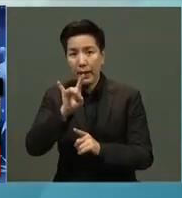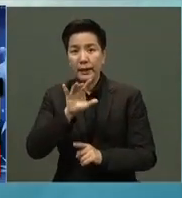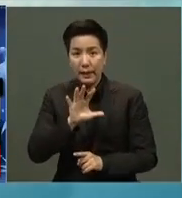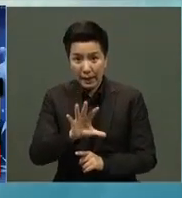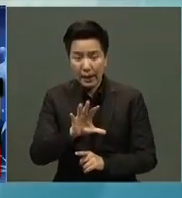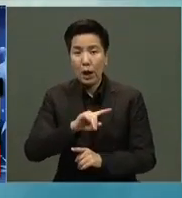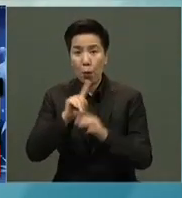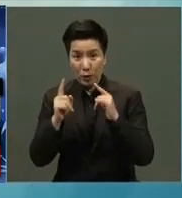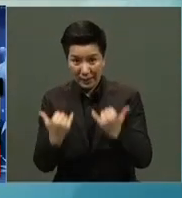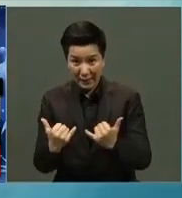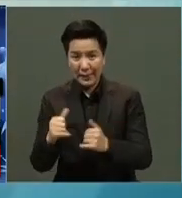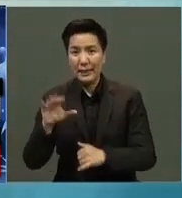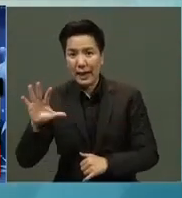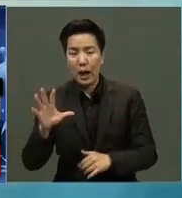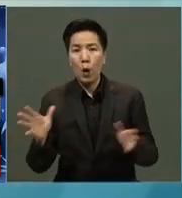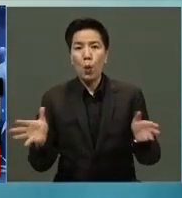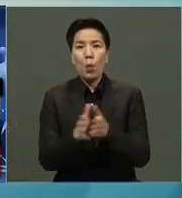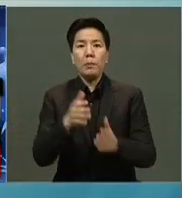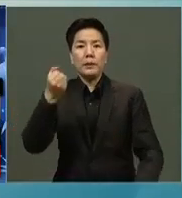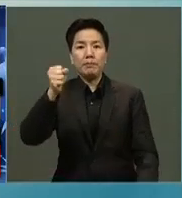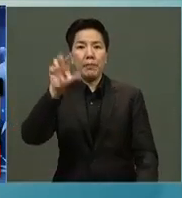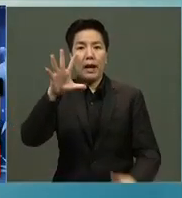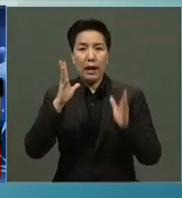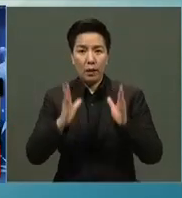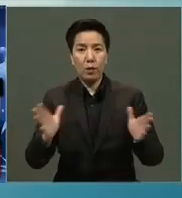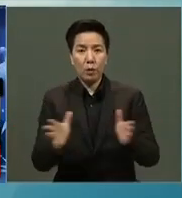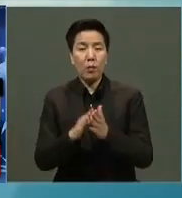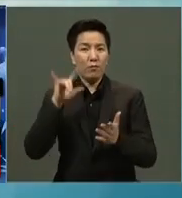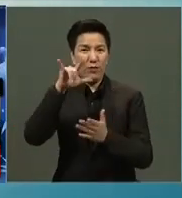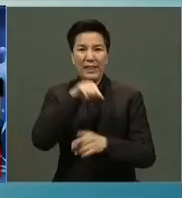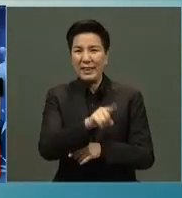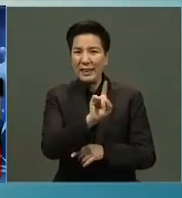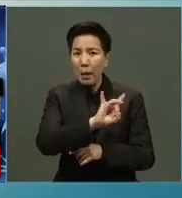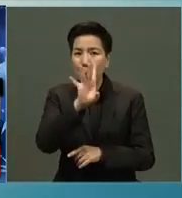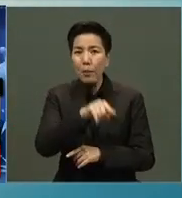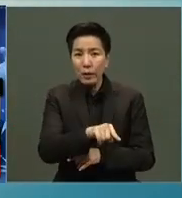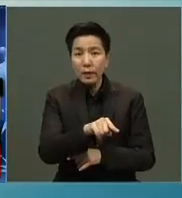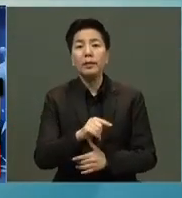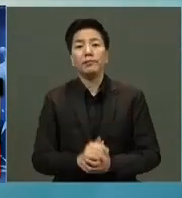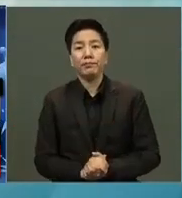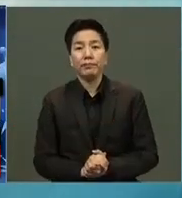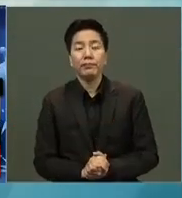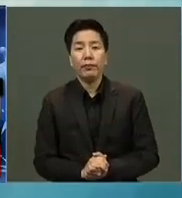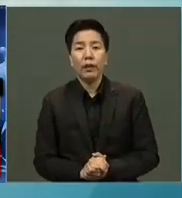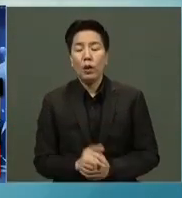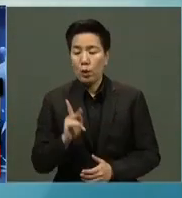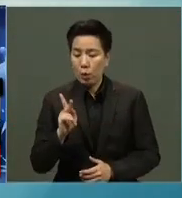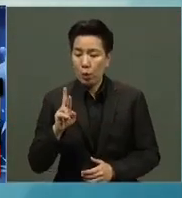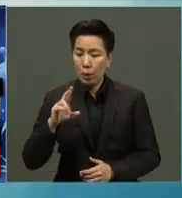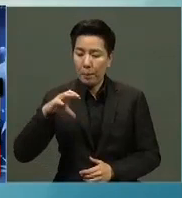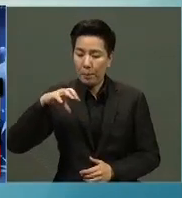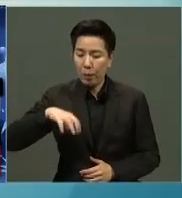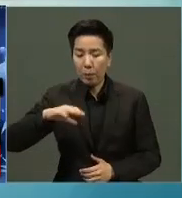5รายนะครับตอนนี้ก็รวมแล้วเป็น 15รายจากไฟบินนี้นะครับทางกรมควบคุมโรค